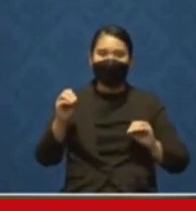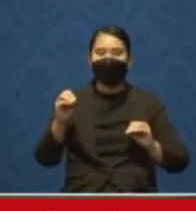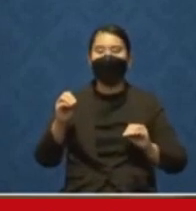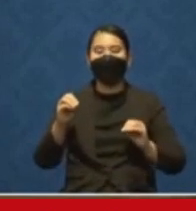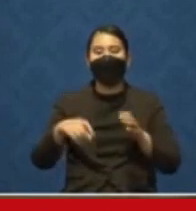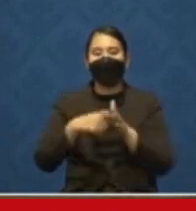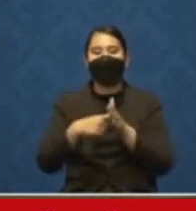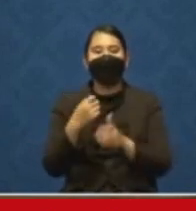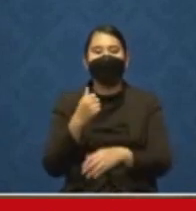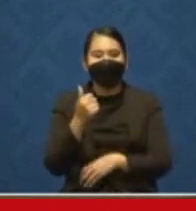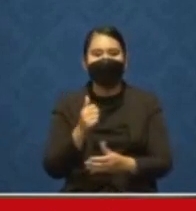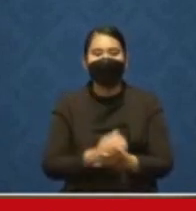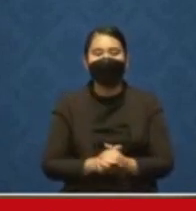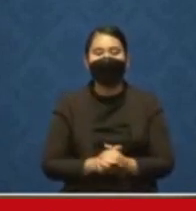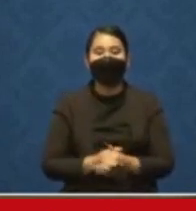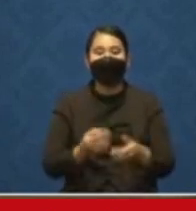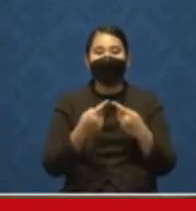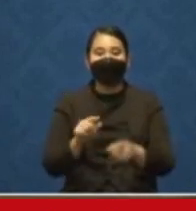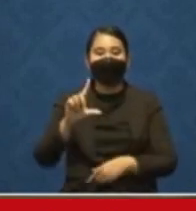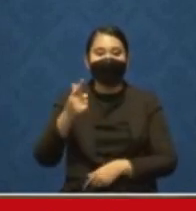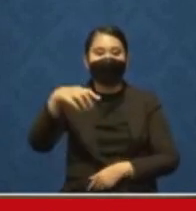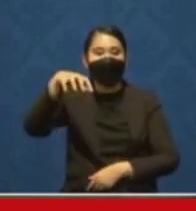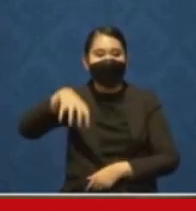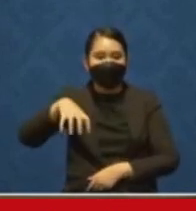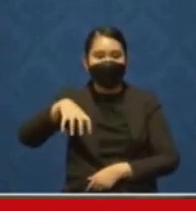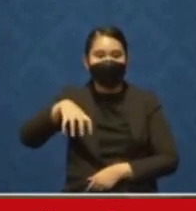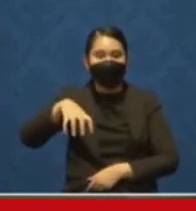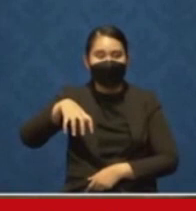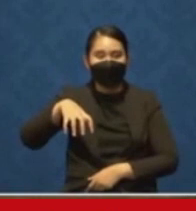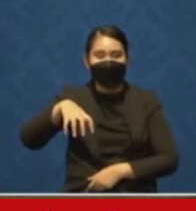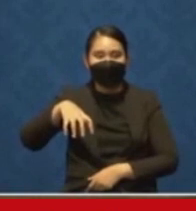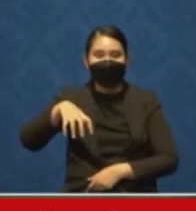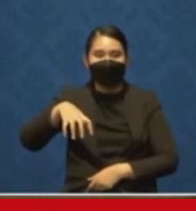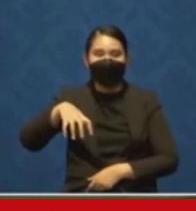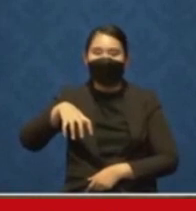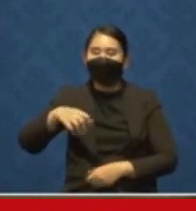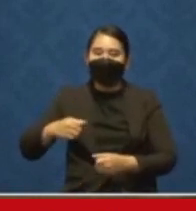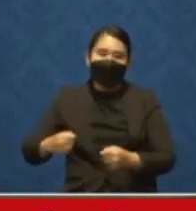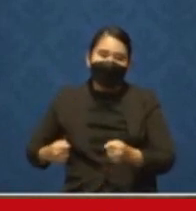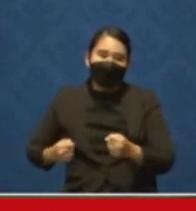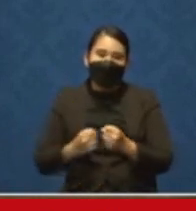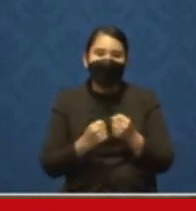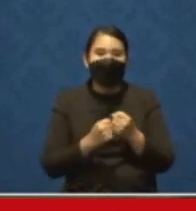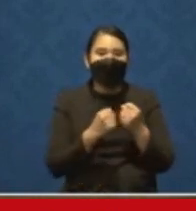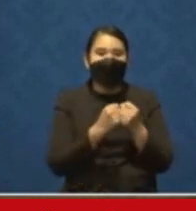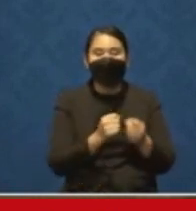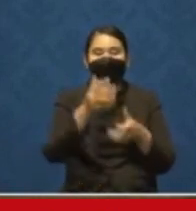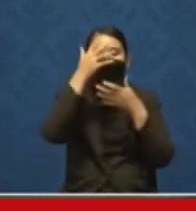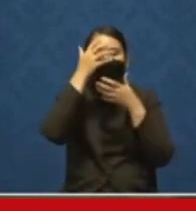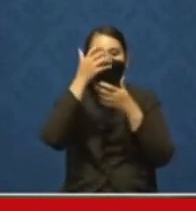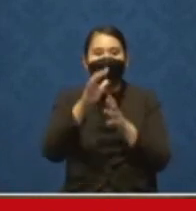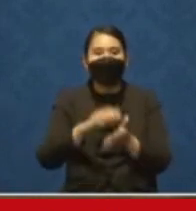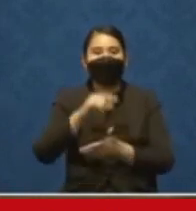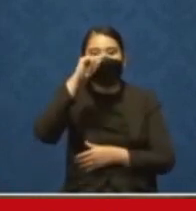ทำไมเอาจุดห้าด้วยซะก็จะช่วยนะผมว่านะก็บอกว่า 60 40เนี่ยพอฟังโอเคนี้ก็ไปเล็กน้อย